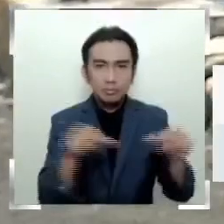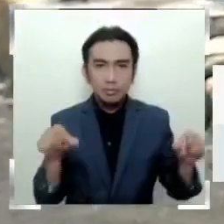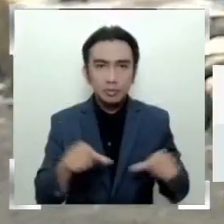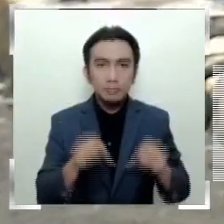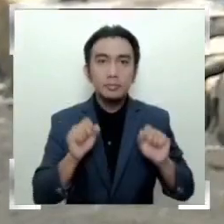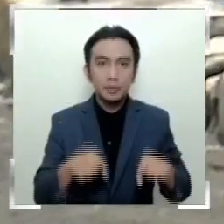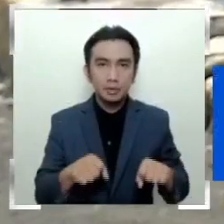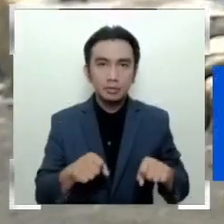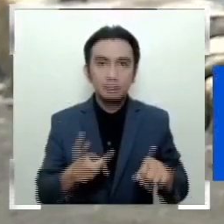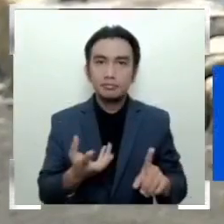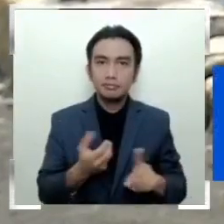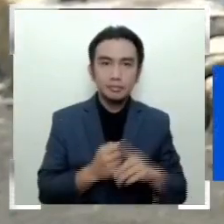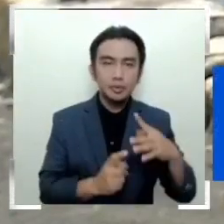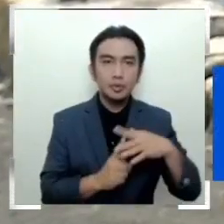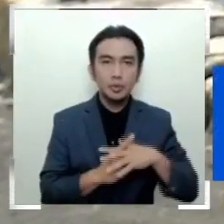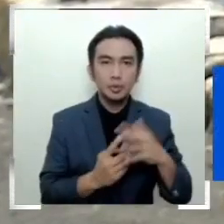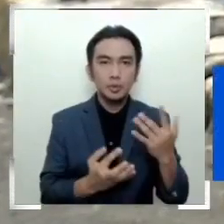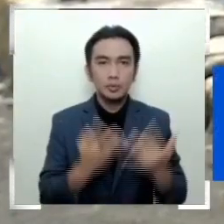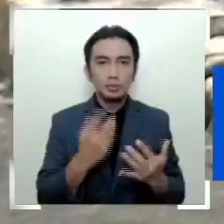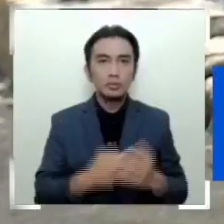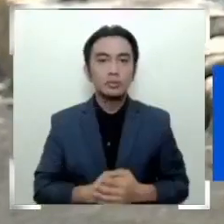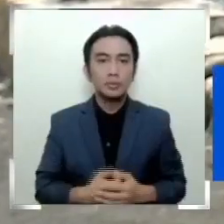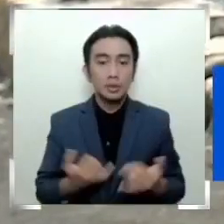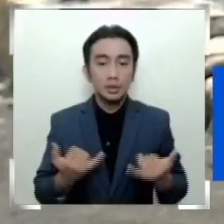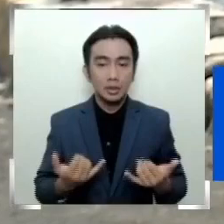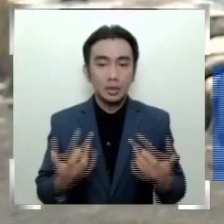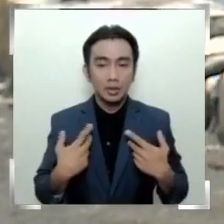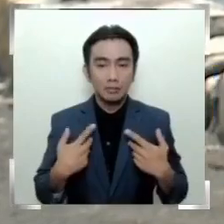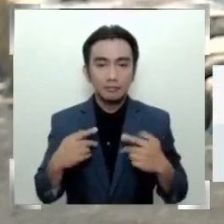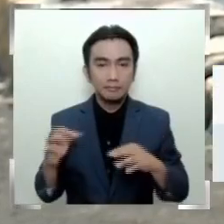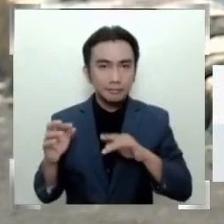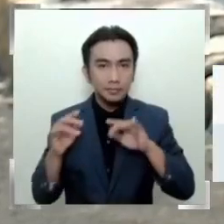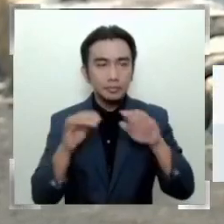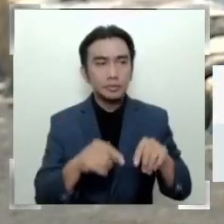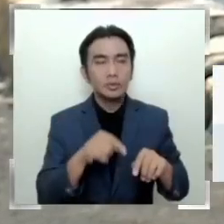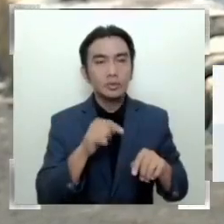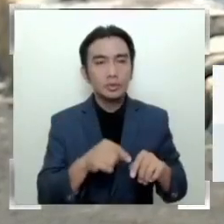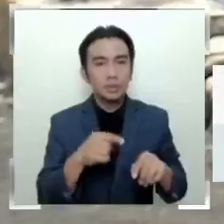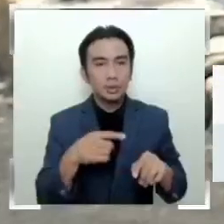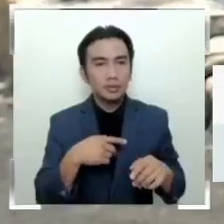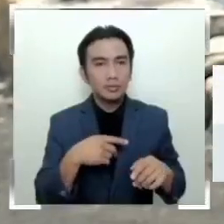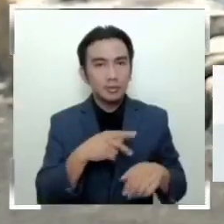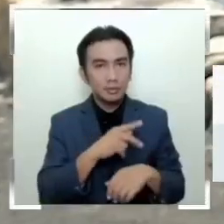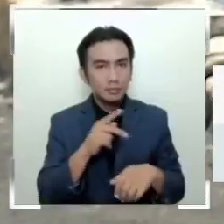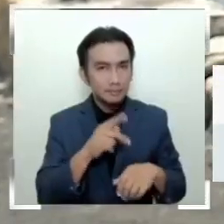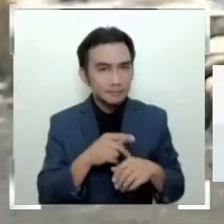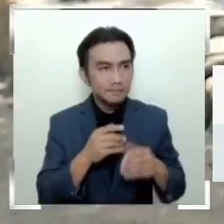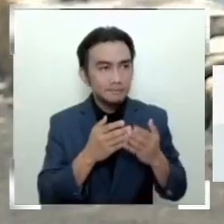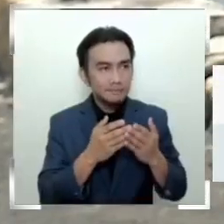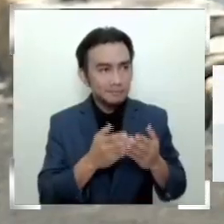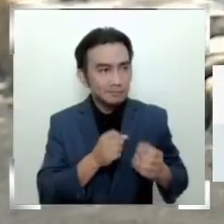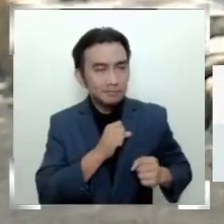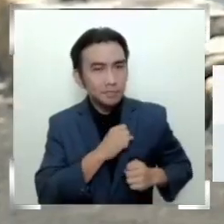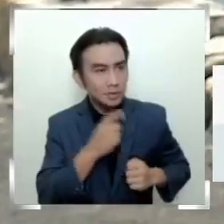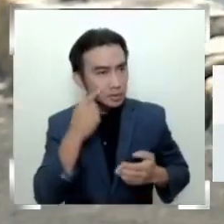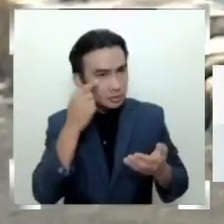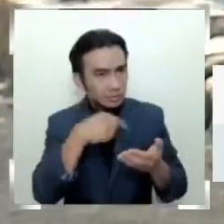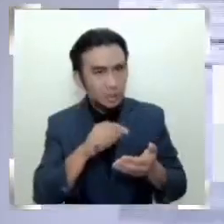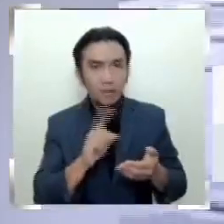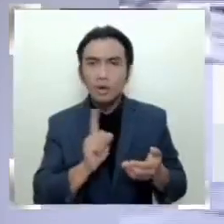na raw ang Marine Casualty Investigation Team ng Philippine Coast Guard para alamin kung ano talaga ang nangyari sa nasunog na